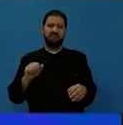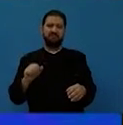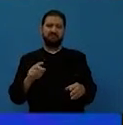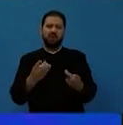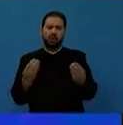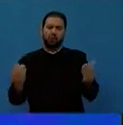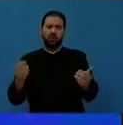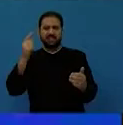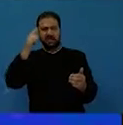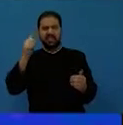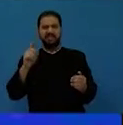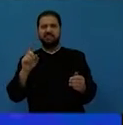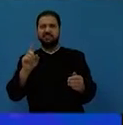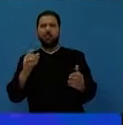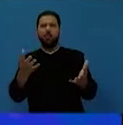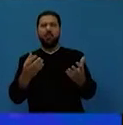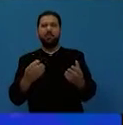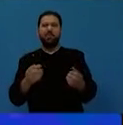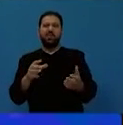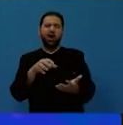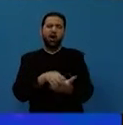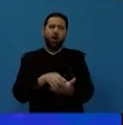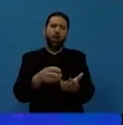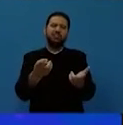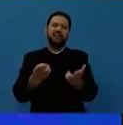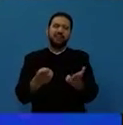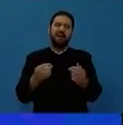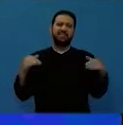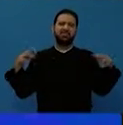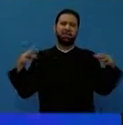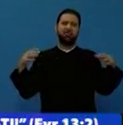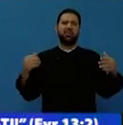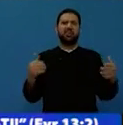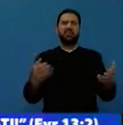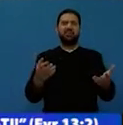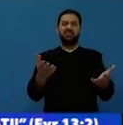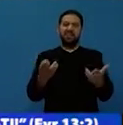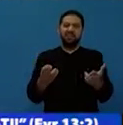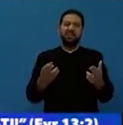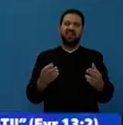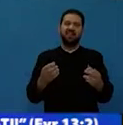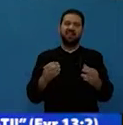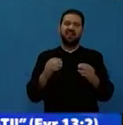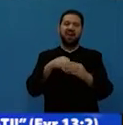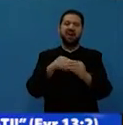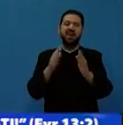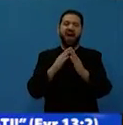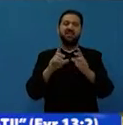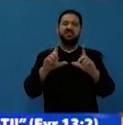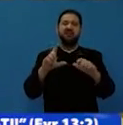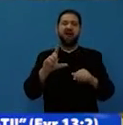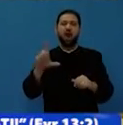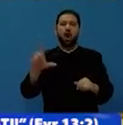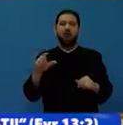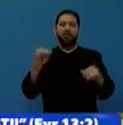gazdă îngeri să primească în gazdă diavoli. Probabil aceasta este dialectica. Numai că... Ei